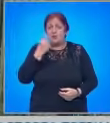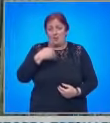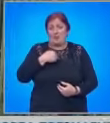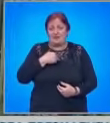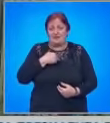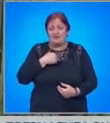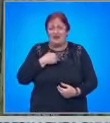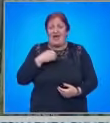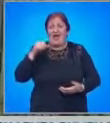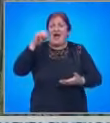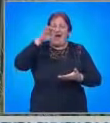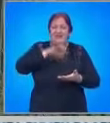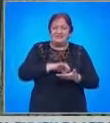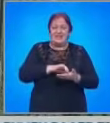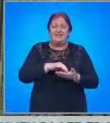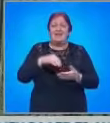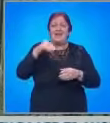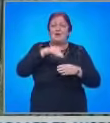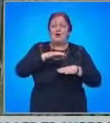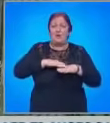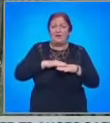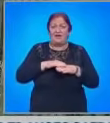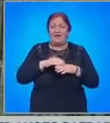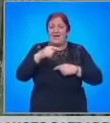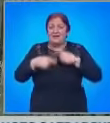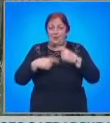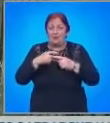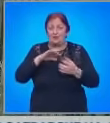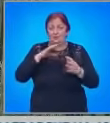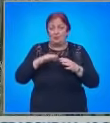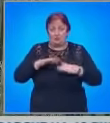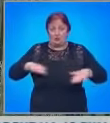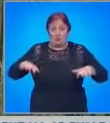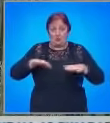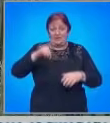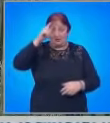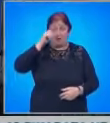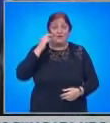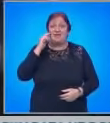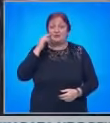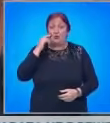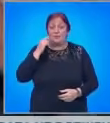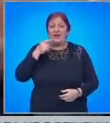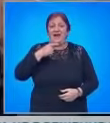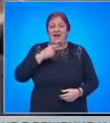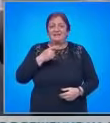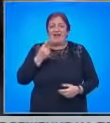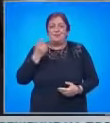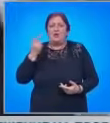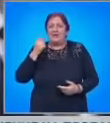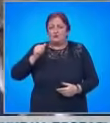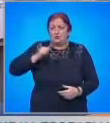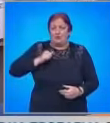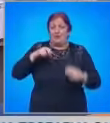си. Акцента върху правата на македонските българи е съществена промяна в политическата позиция на София към Скопие. Тя е по-лесно защитима